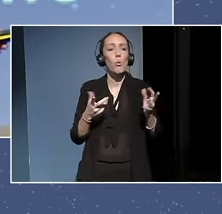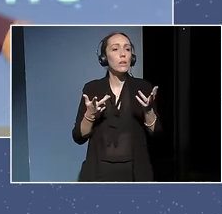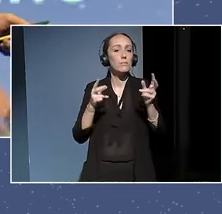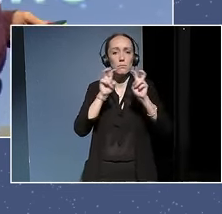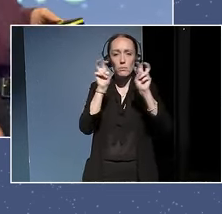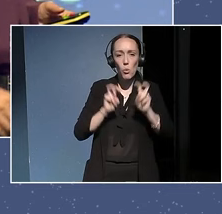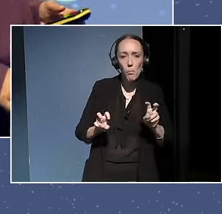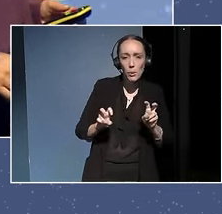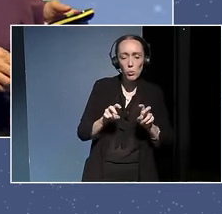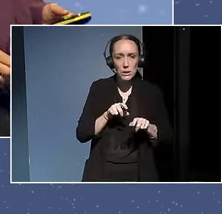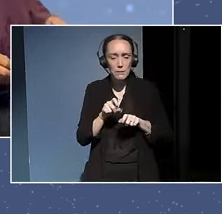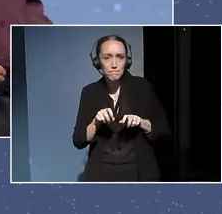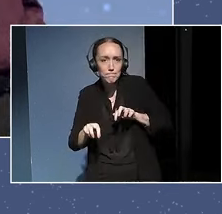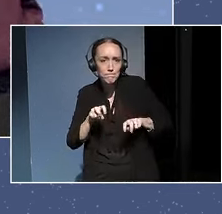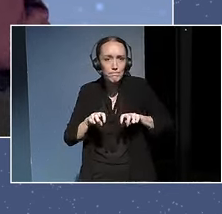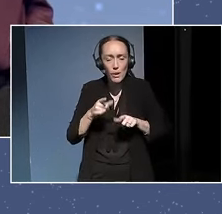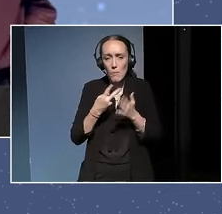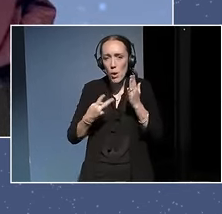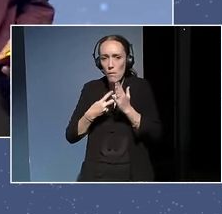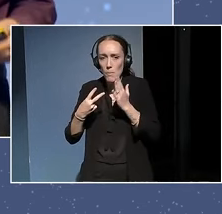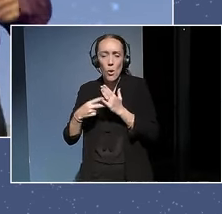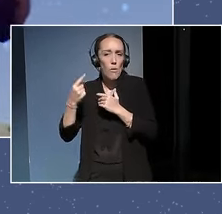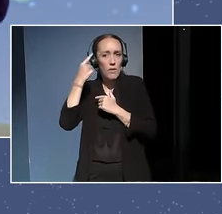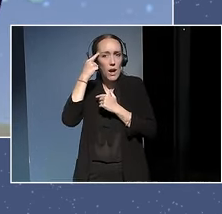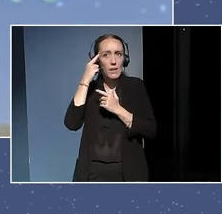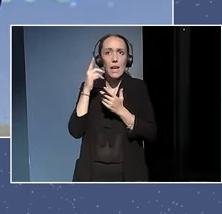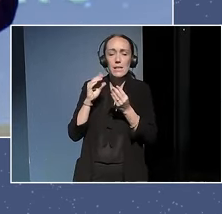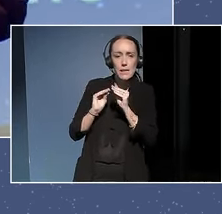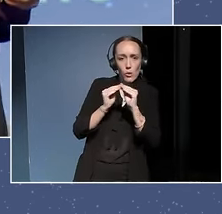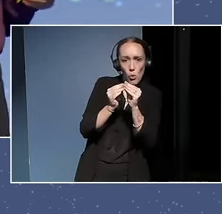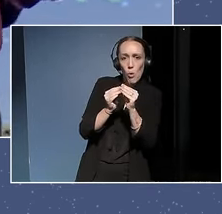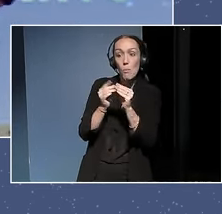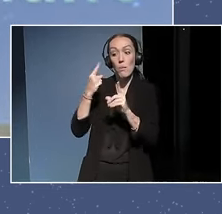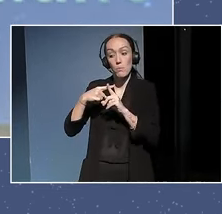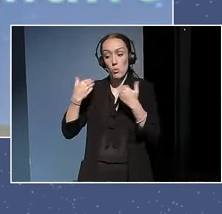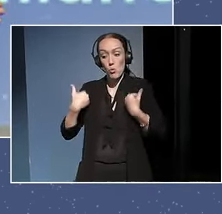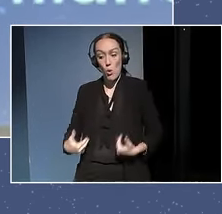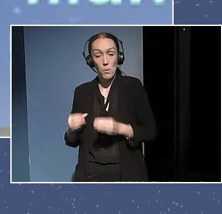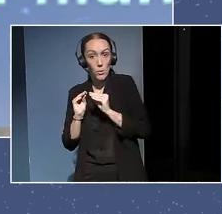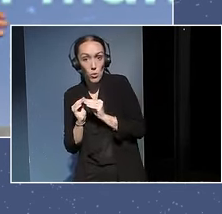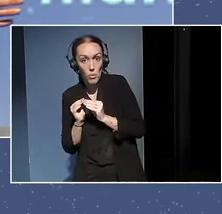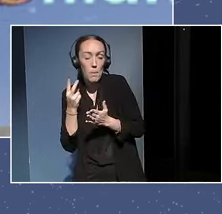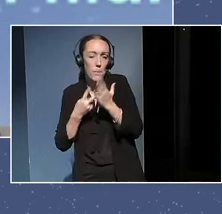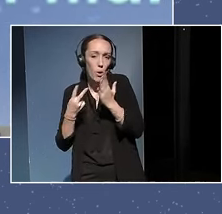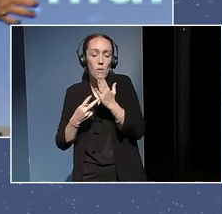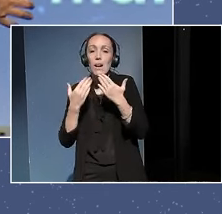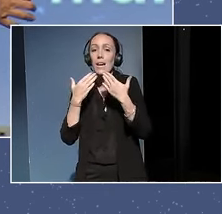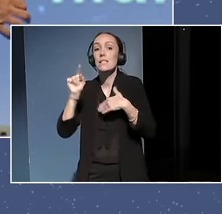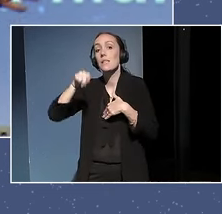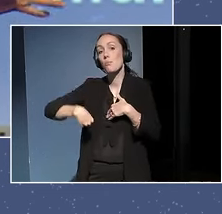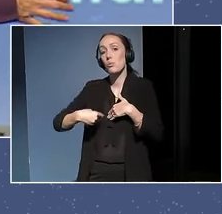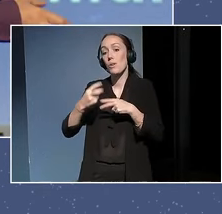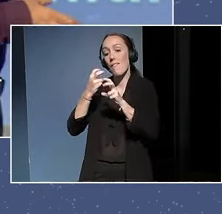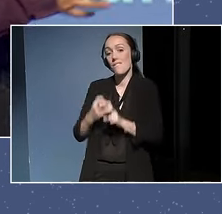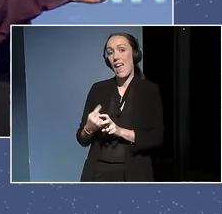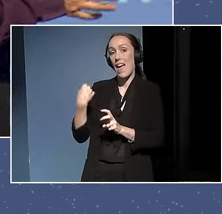stromer cominciamo a ricostruire un cranio e cominciamo a ricostruire anche tutto il resto del corpo anche grazie a vertebre trovate